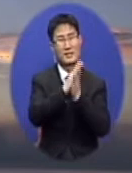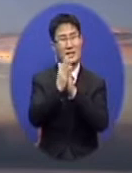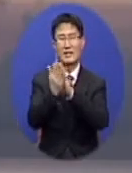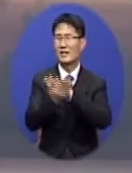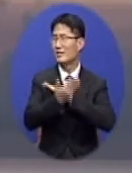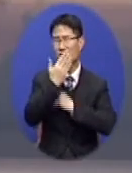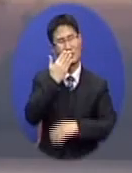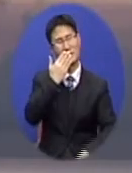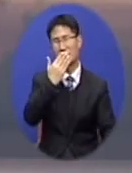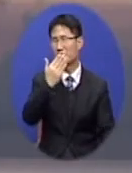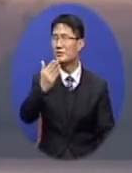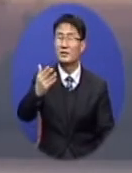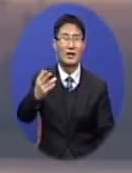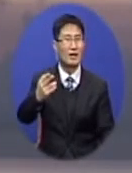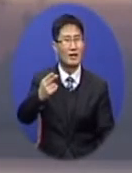변할 수